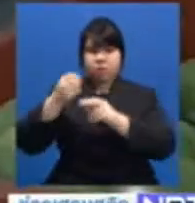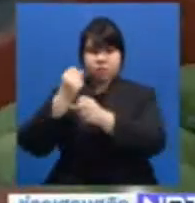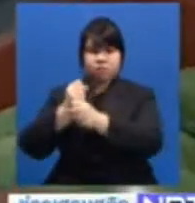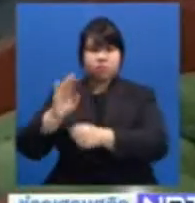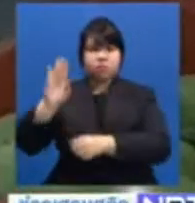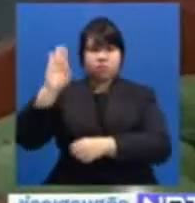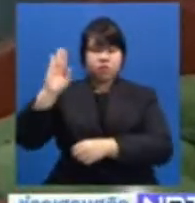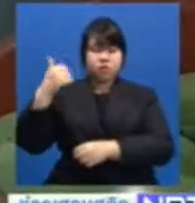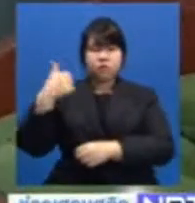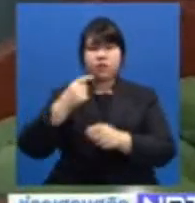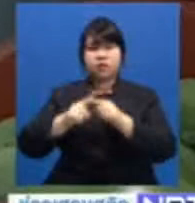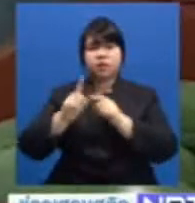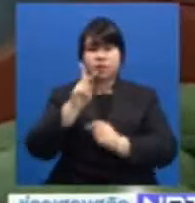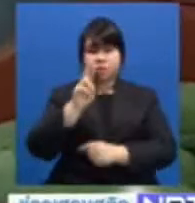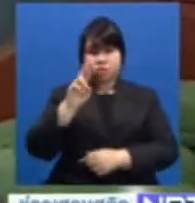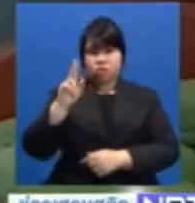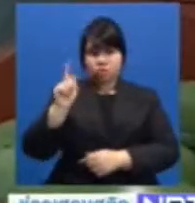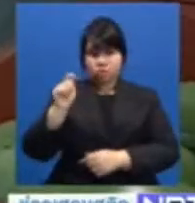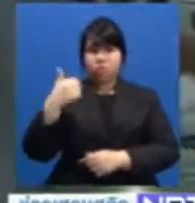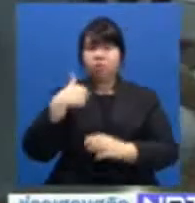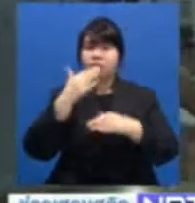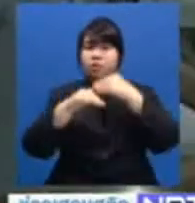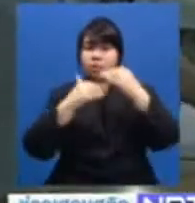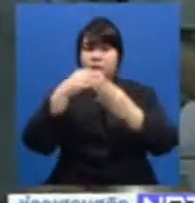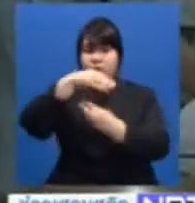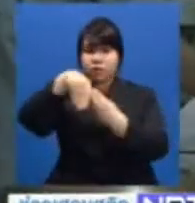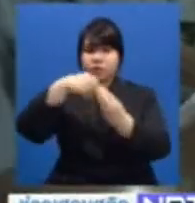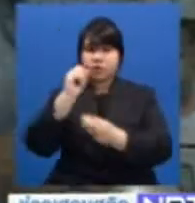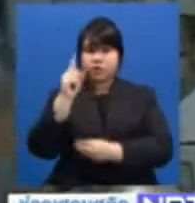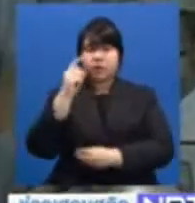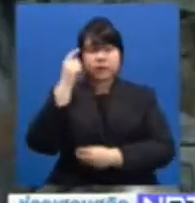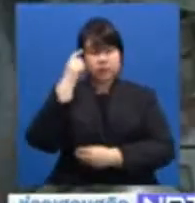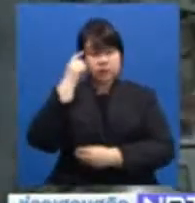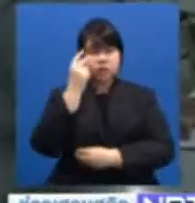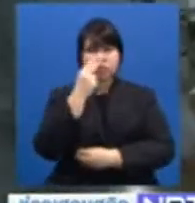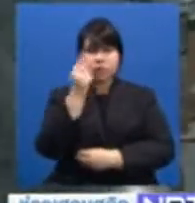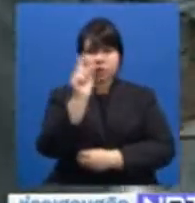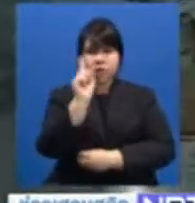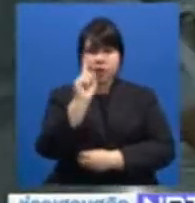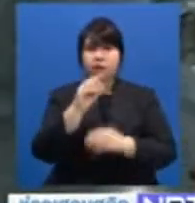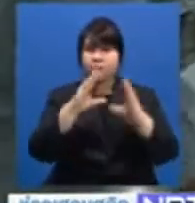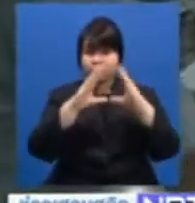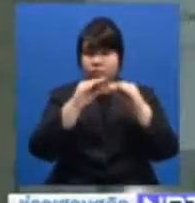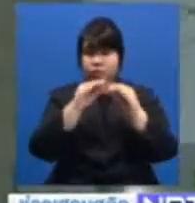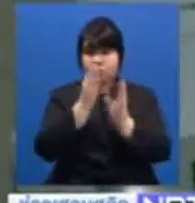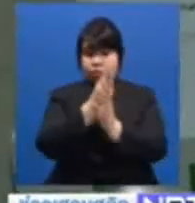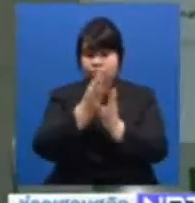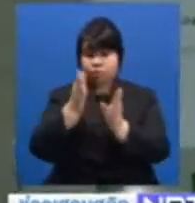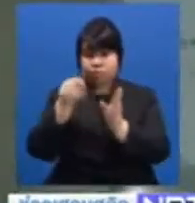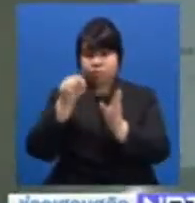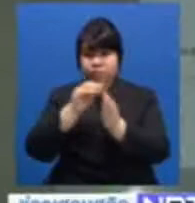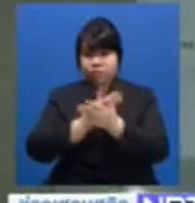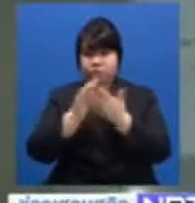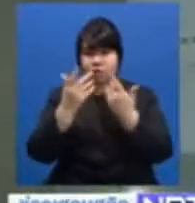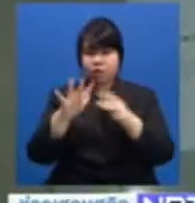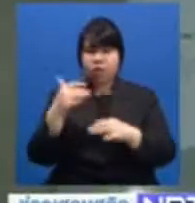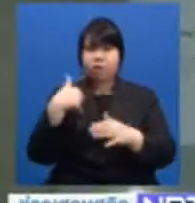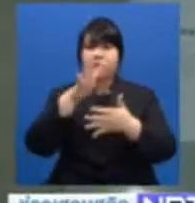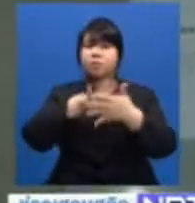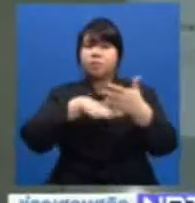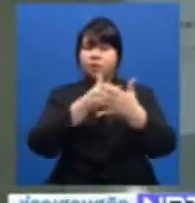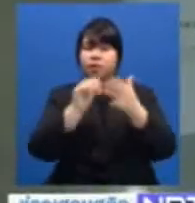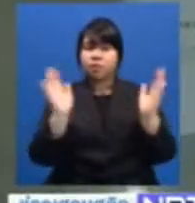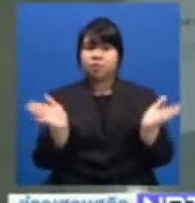อะเพื่อแก้ไขและขับเคลื่อนงานด้านเศรษฐกิจก็ต้องติดตามว่าภายหลังการประชุมวันนี้แล้วนะคะจะมีมาตรการ